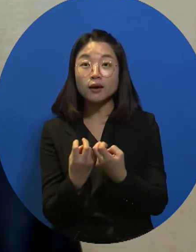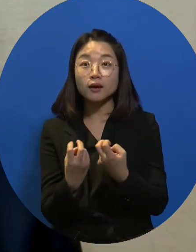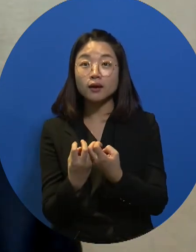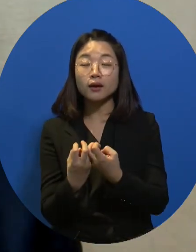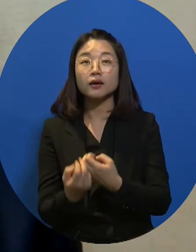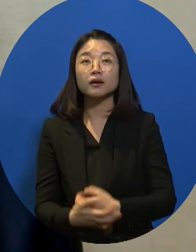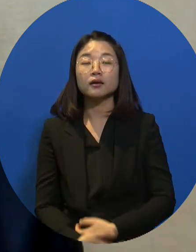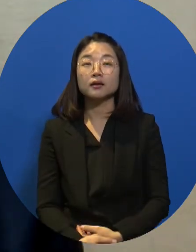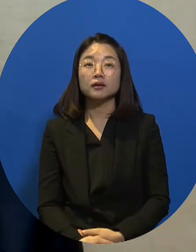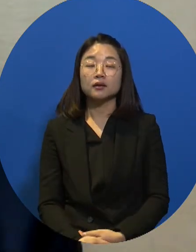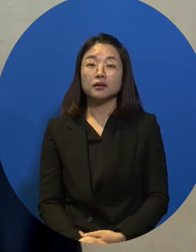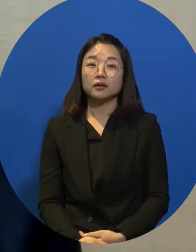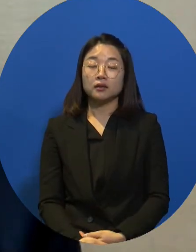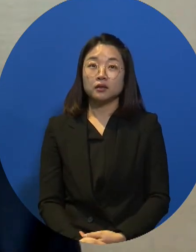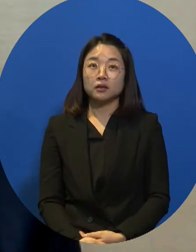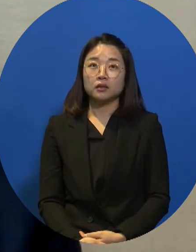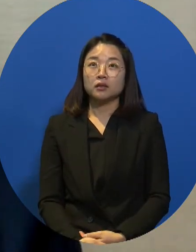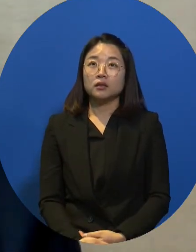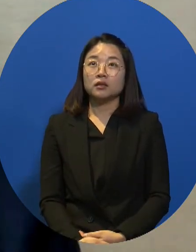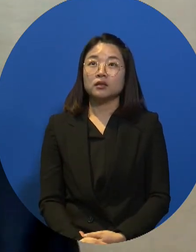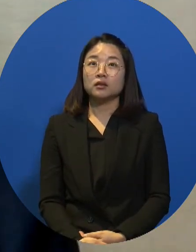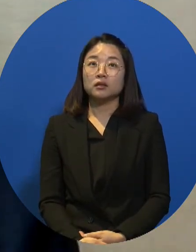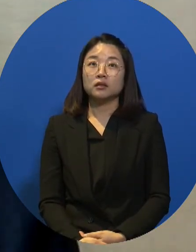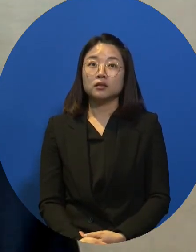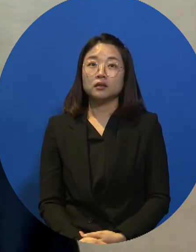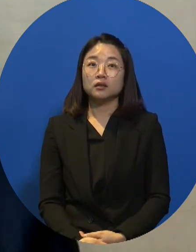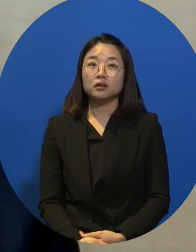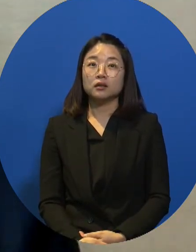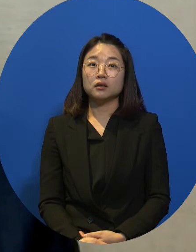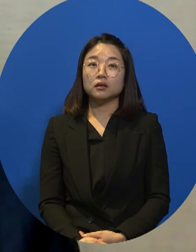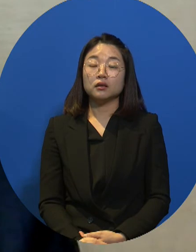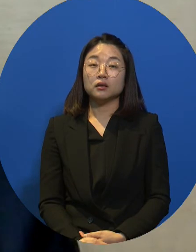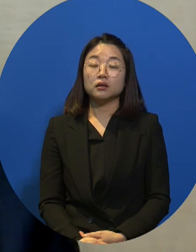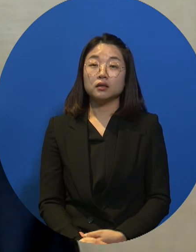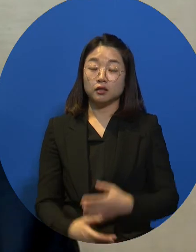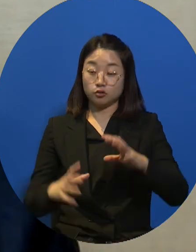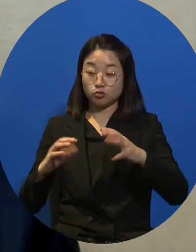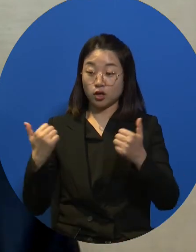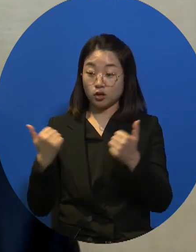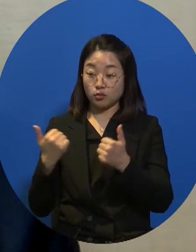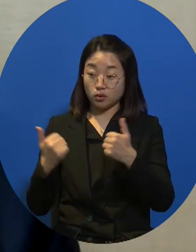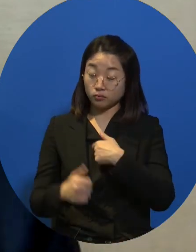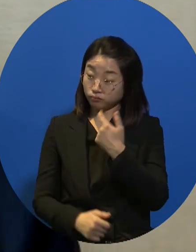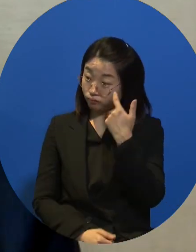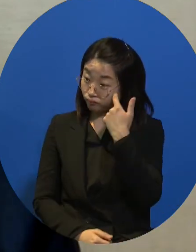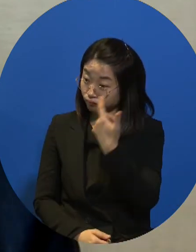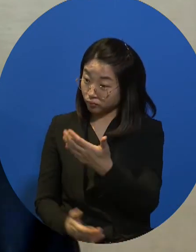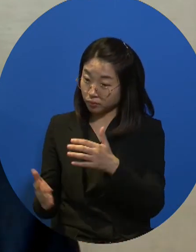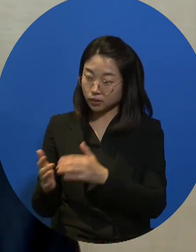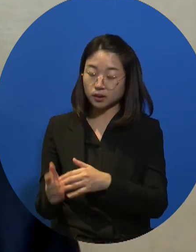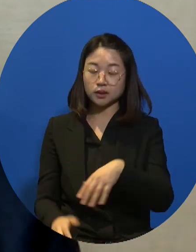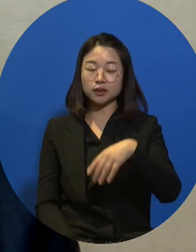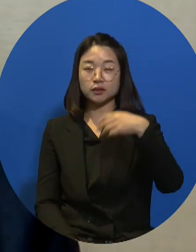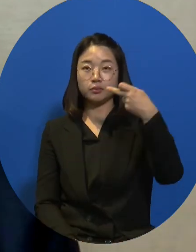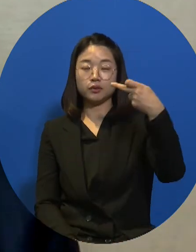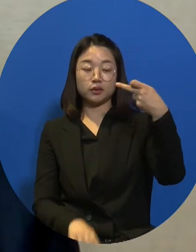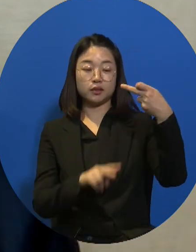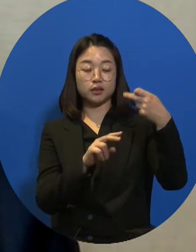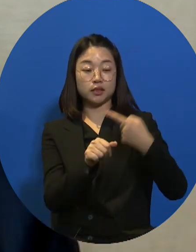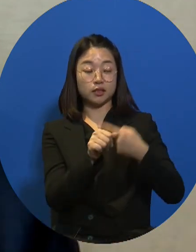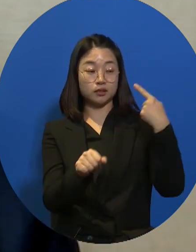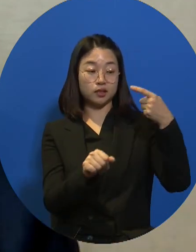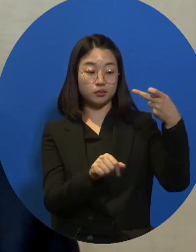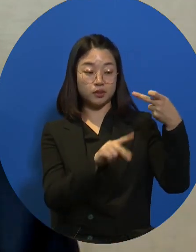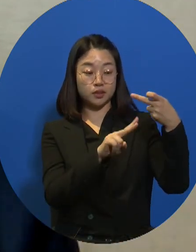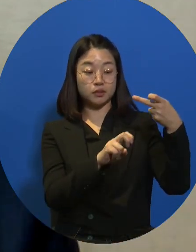제가 들어오기 바로 직전에 외통위에 좀 그 국회 외교통상위원회 확인을 해보니까 12월 28일에